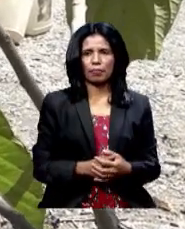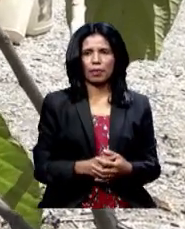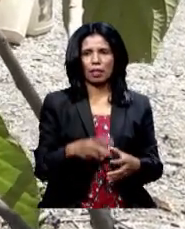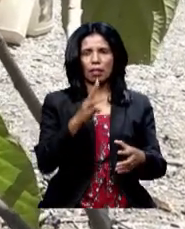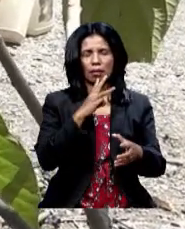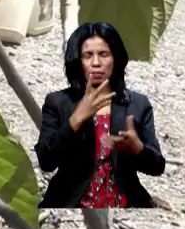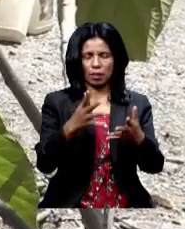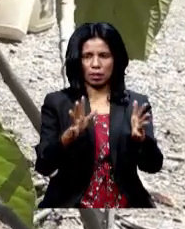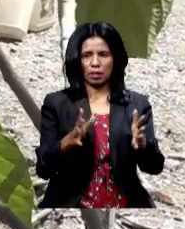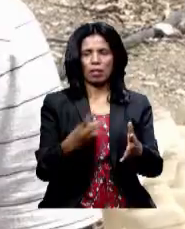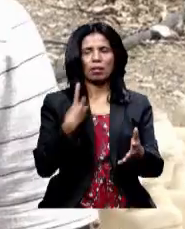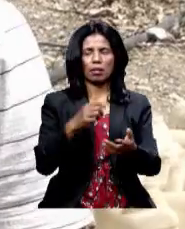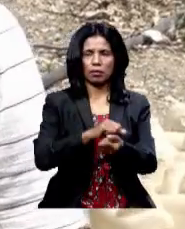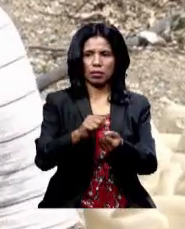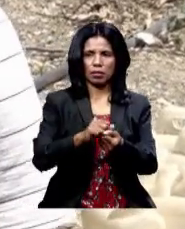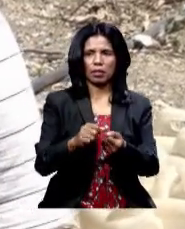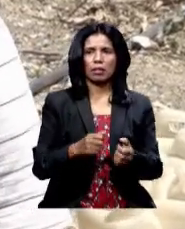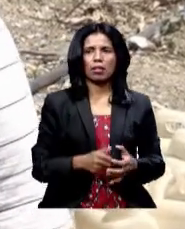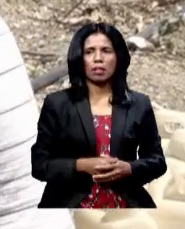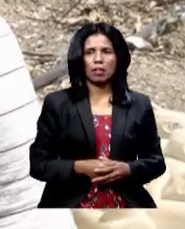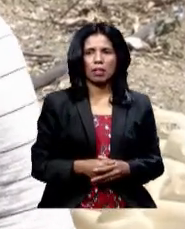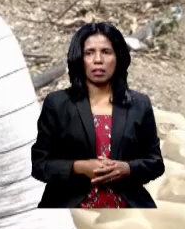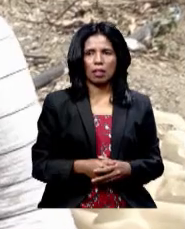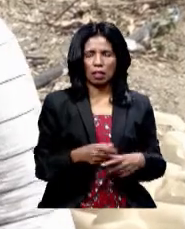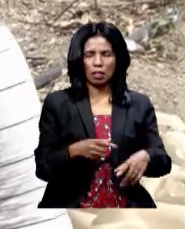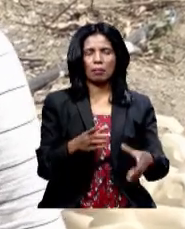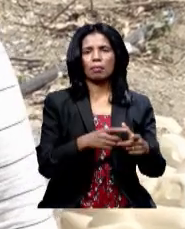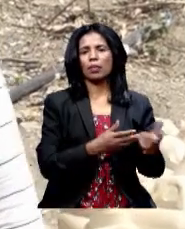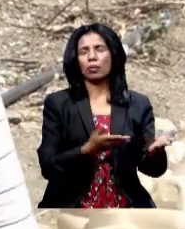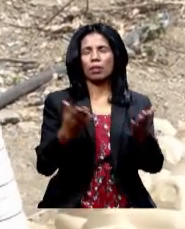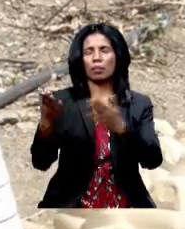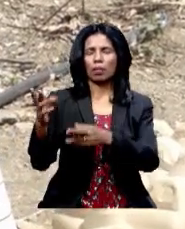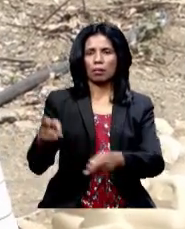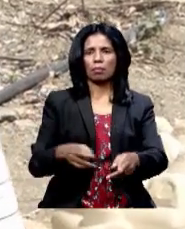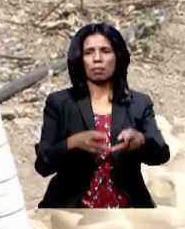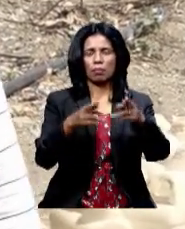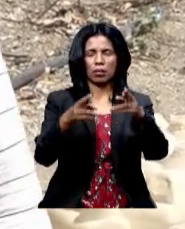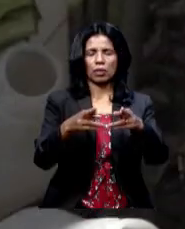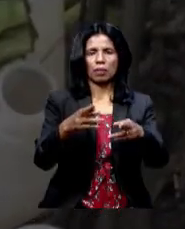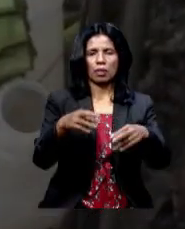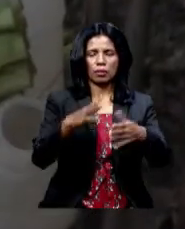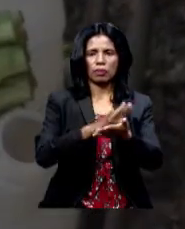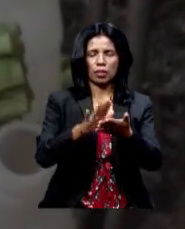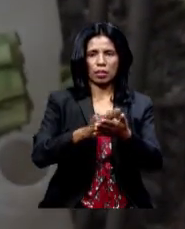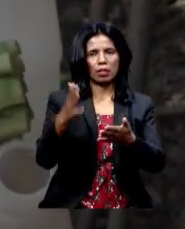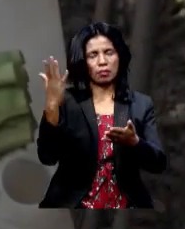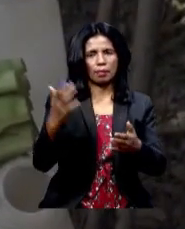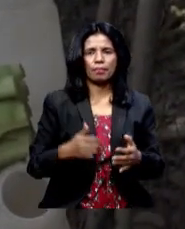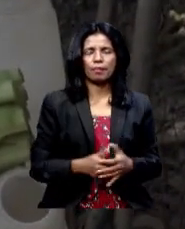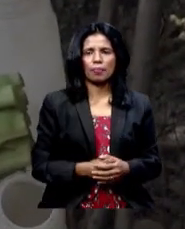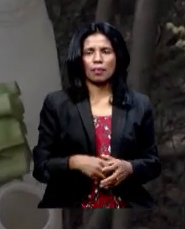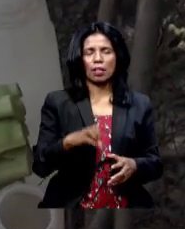Be saya sini tahu fase. Saya lah iya lalim bamo taulun. Iya terminal te korannya ni. Estelita Faria,